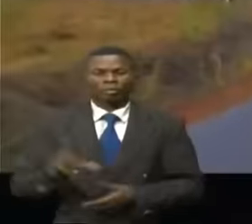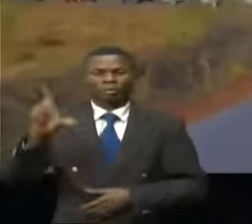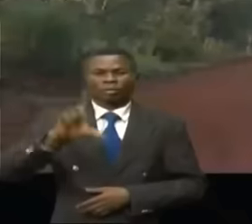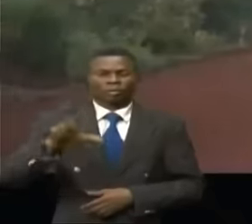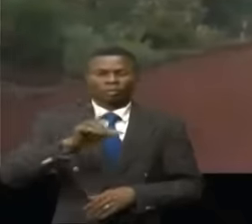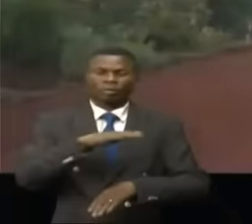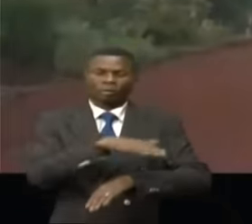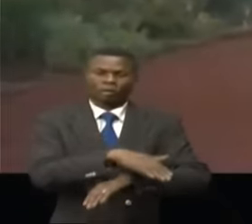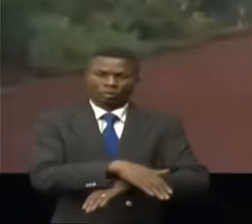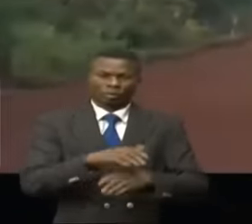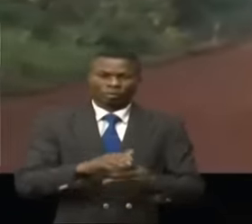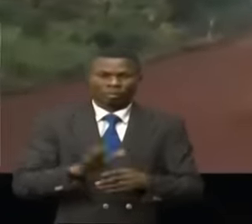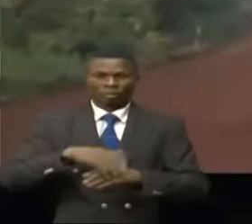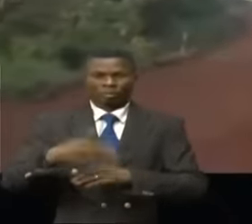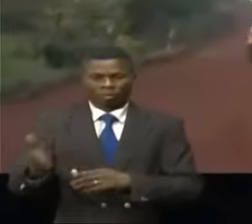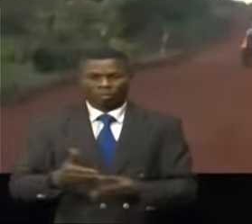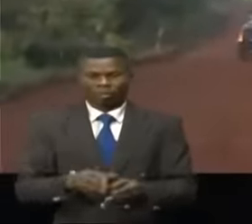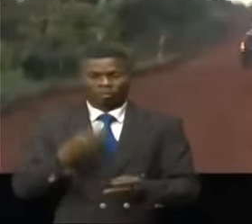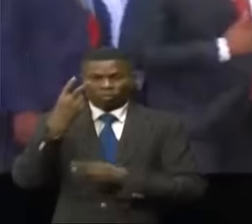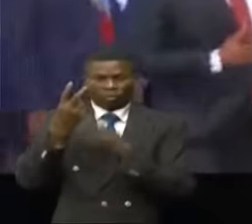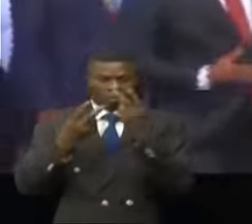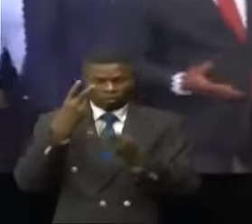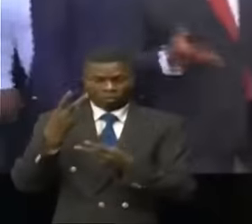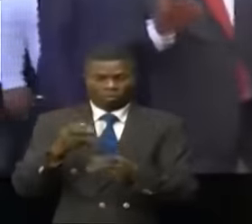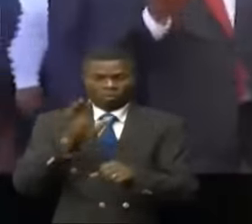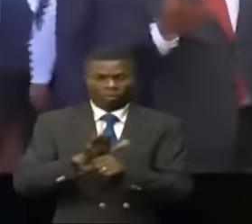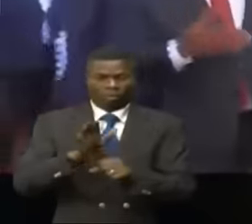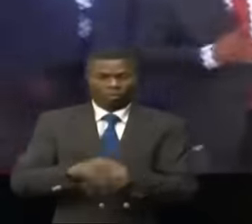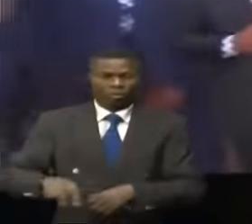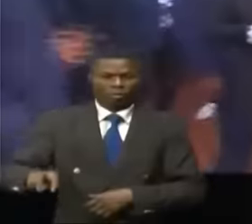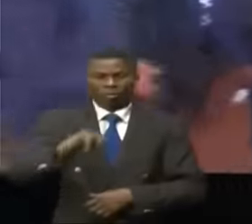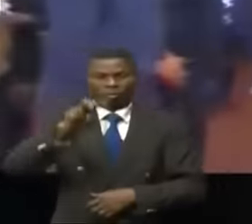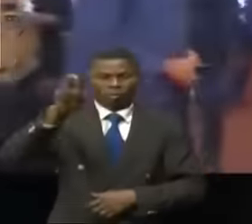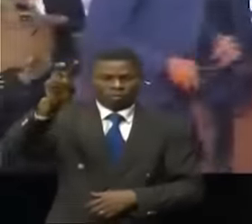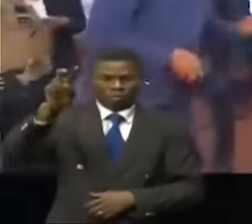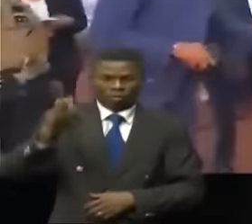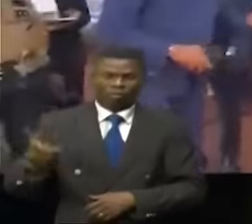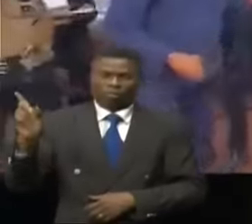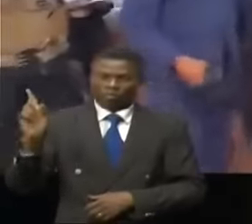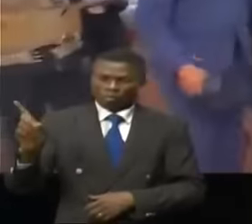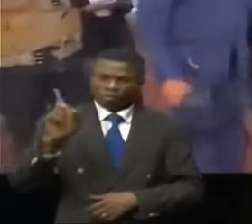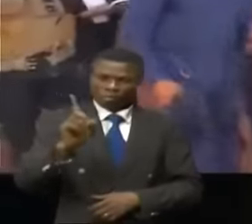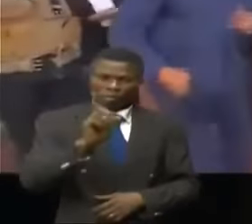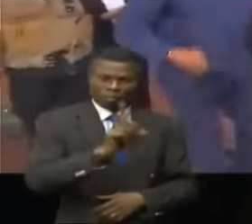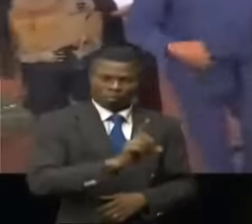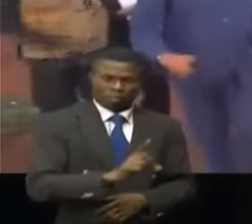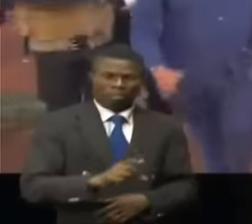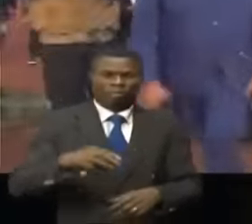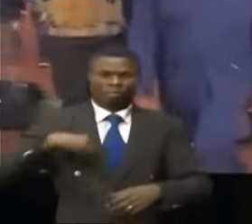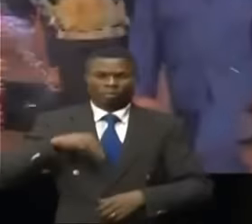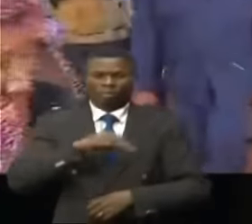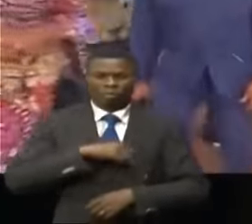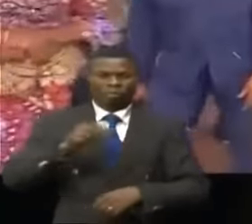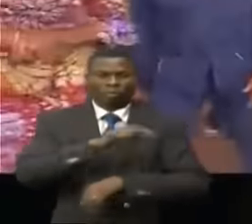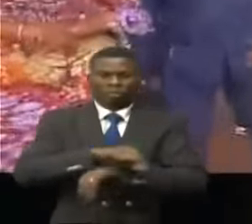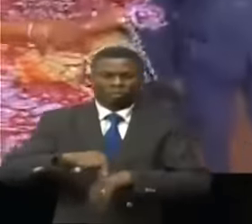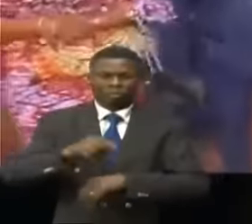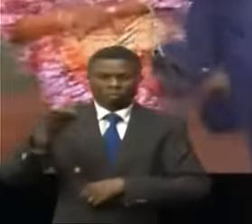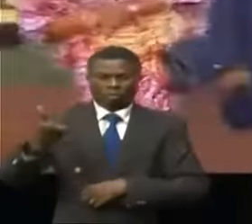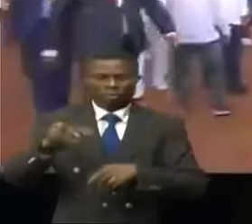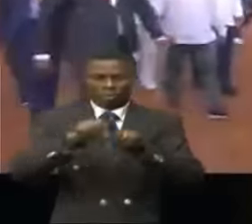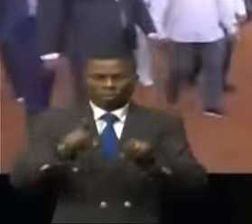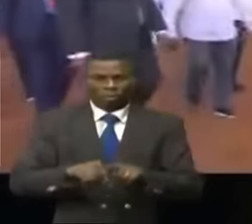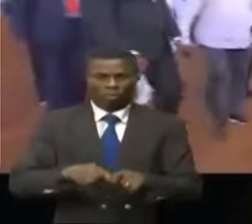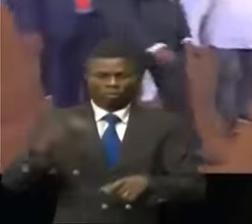la soirée, après une importante mission d'itinérance qu'il a conduit tour à tour, lui, quelques membres du gouvernement, ainsi que